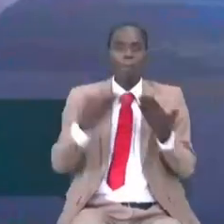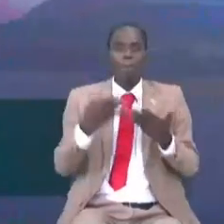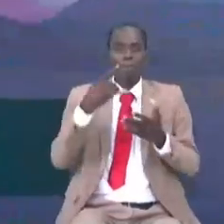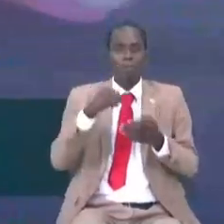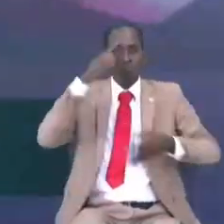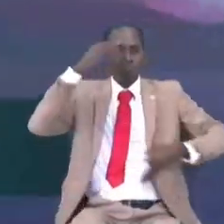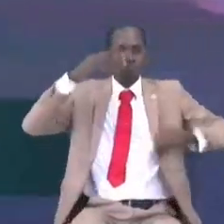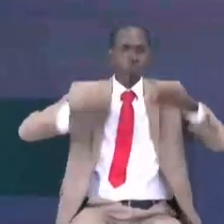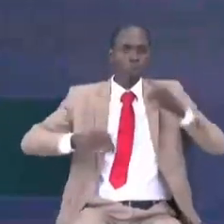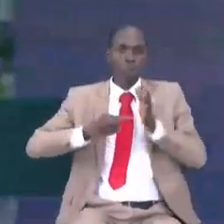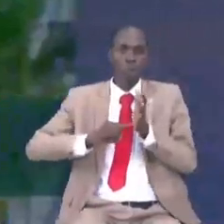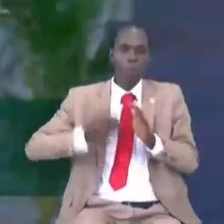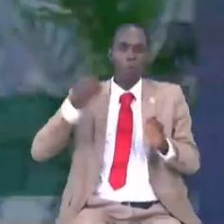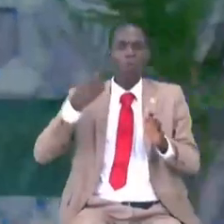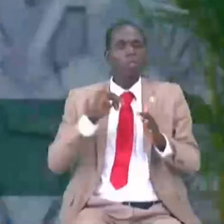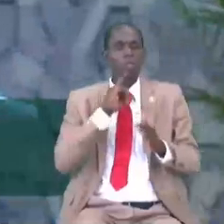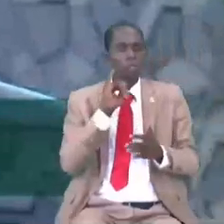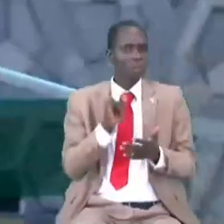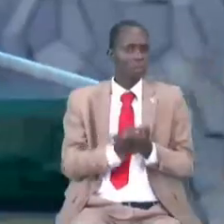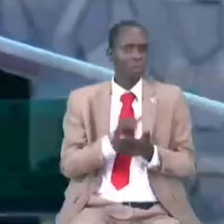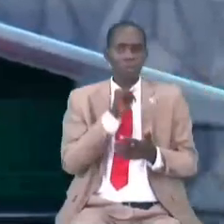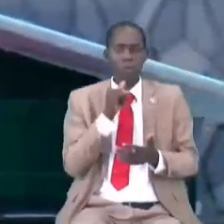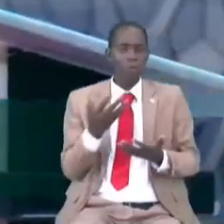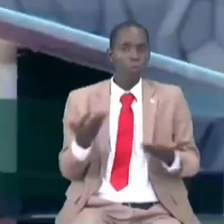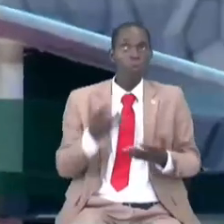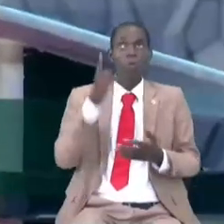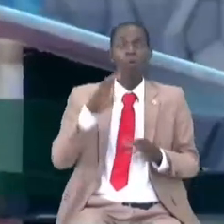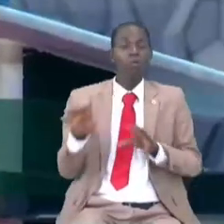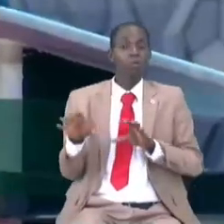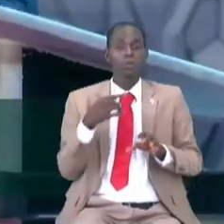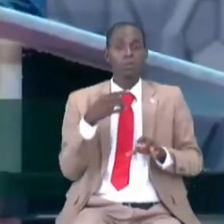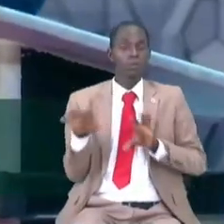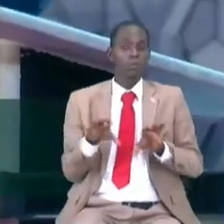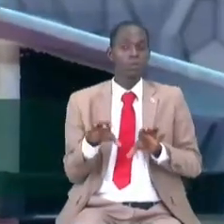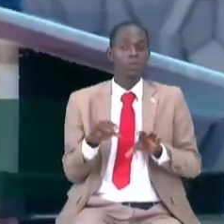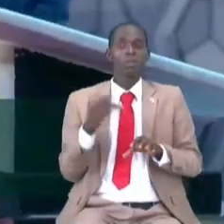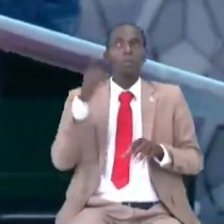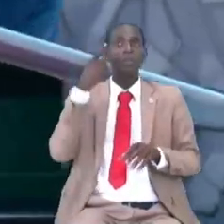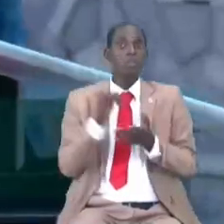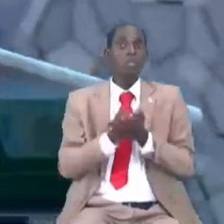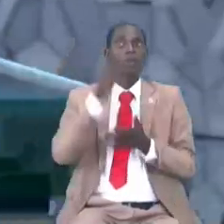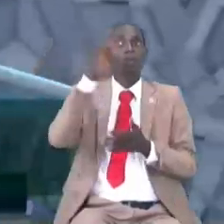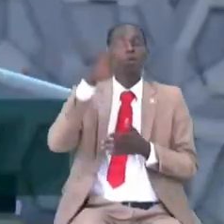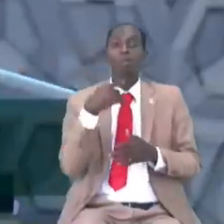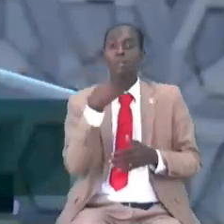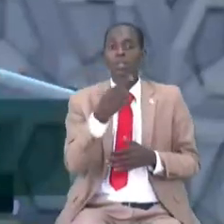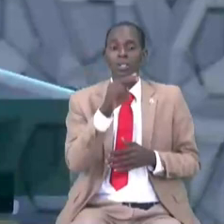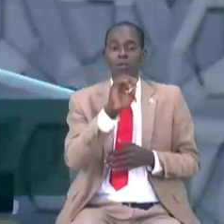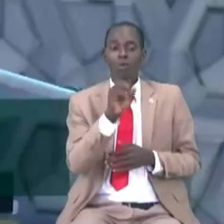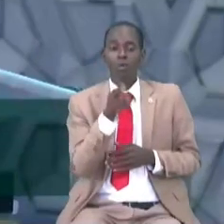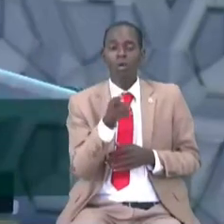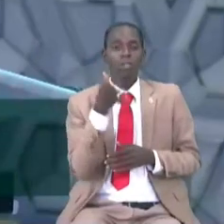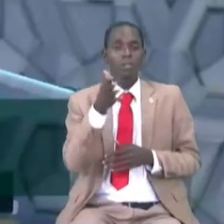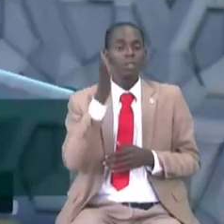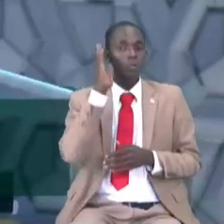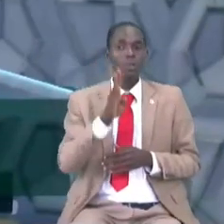sa miséricorde? Il a dit à Noé, il y aura un déluge. Et il donna un moratoire, une période